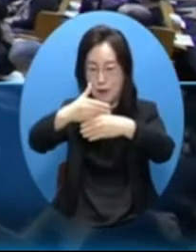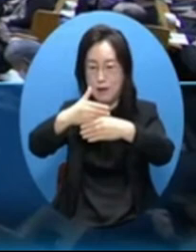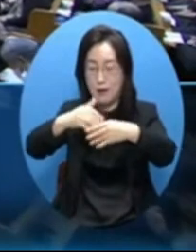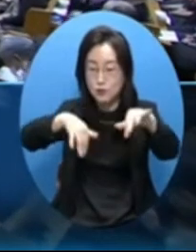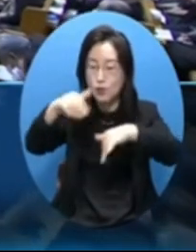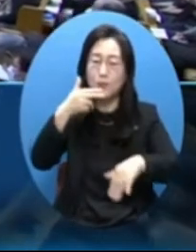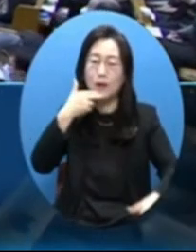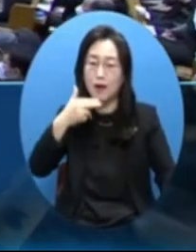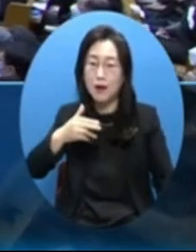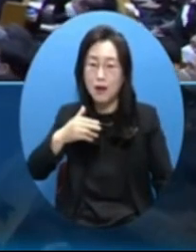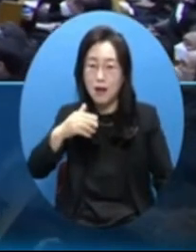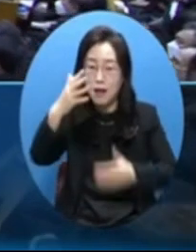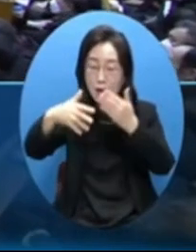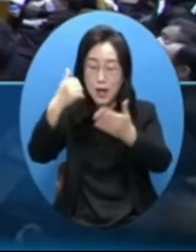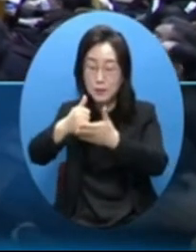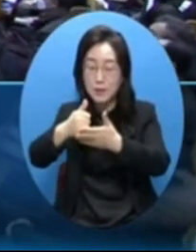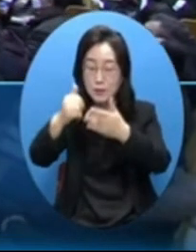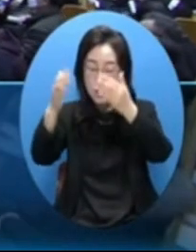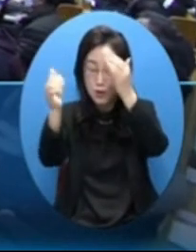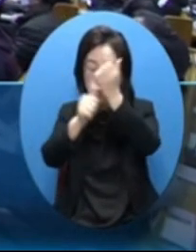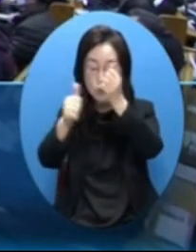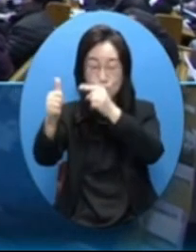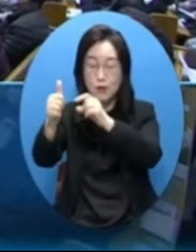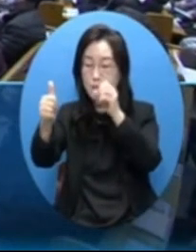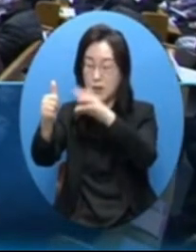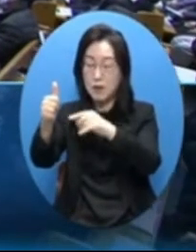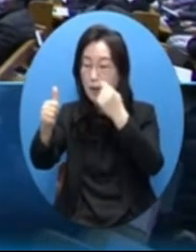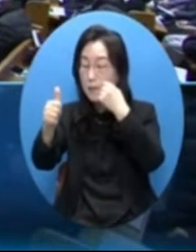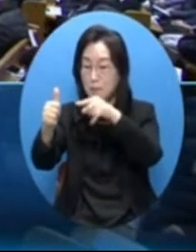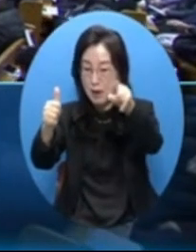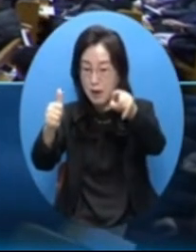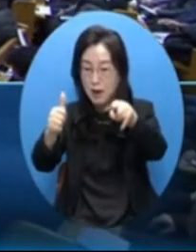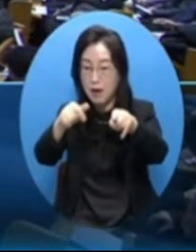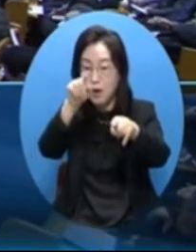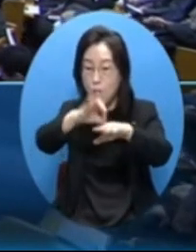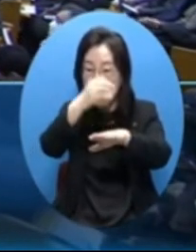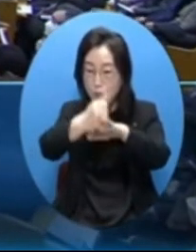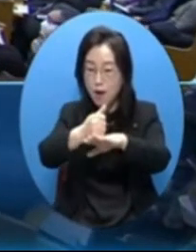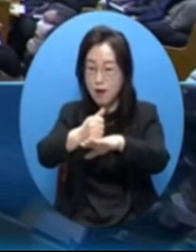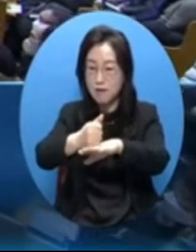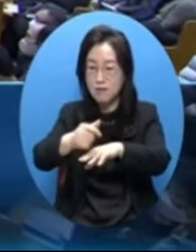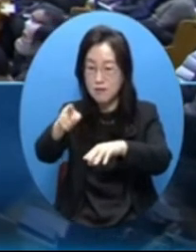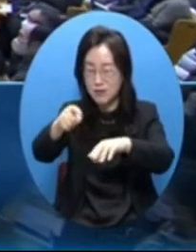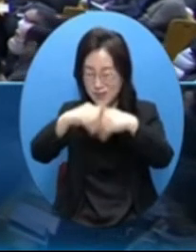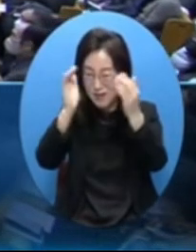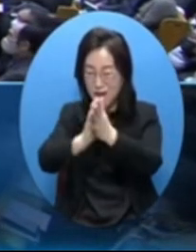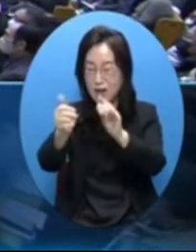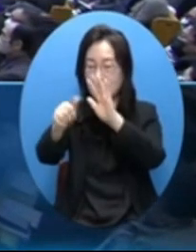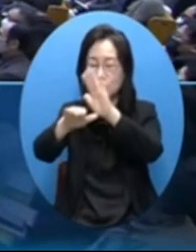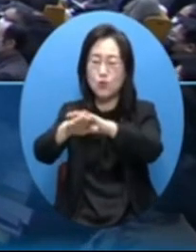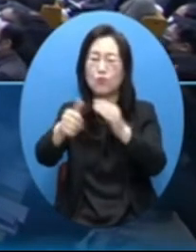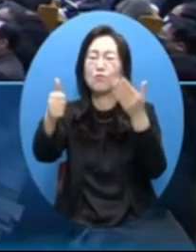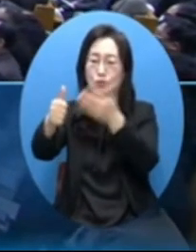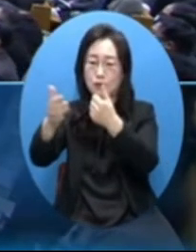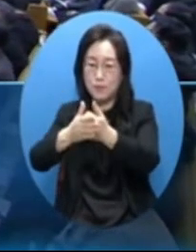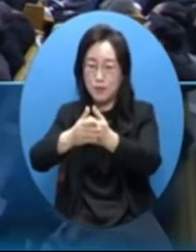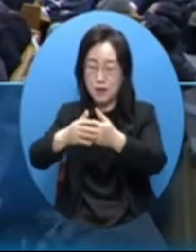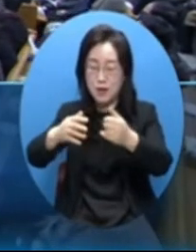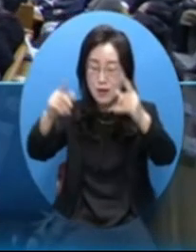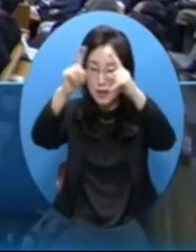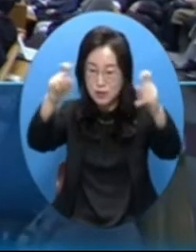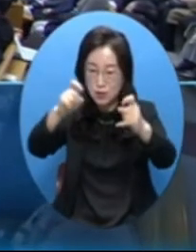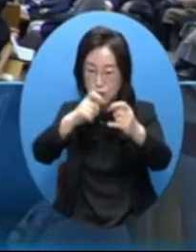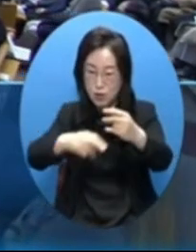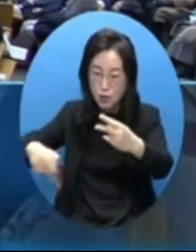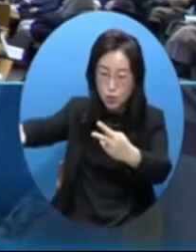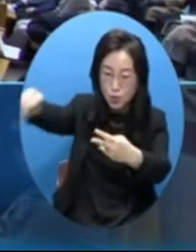이르시되 보라 내가 여리고 와 그 왕과 용사들을 내손에 넘겨 주었으니 너희 모든 군사는 그 성을 둘러 성조회를